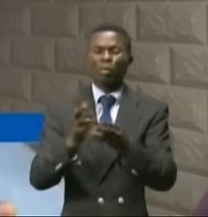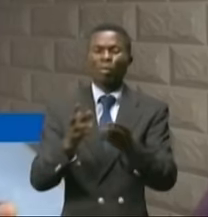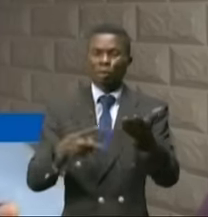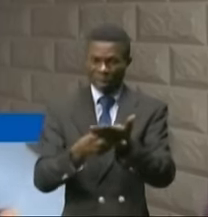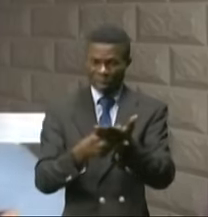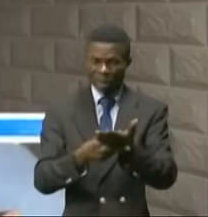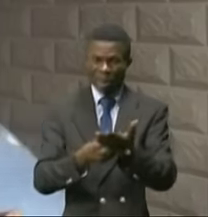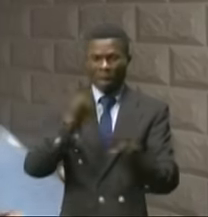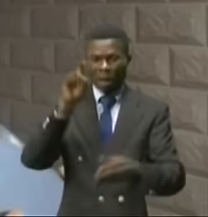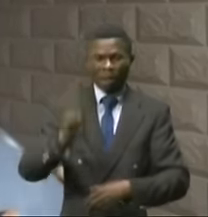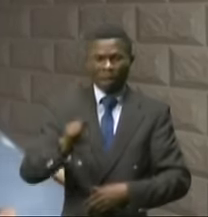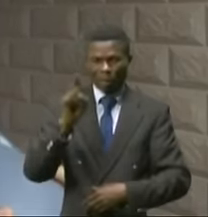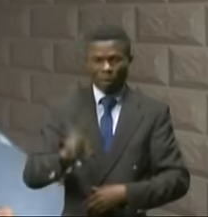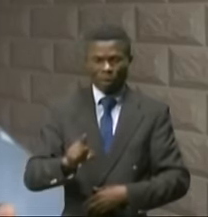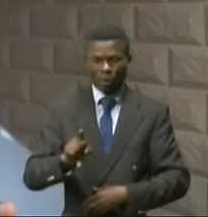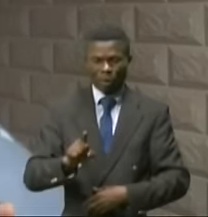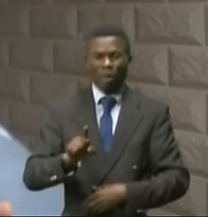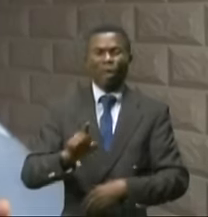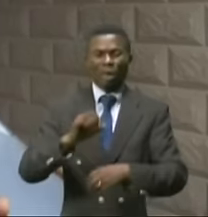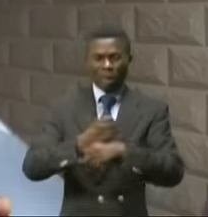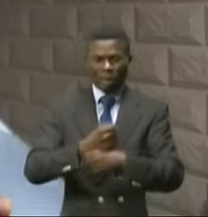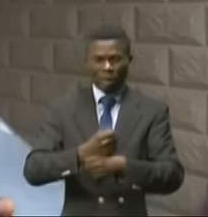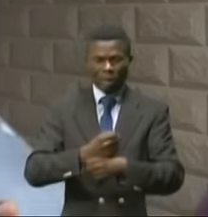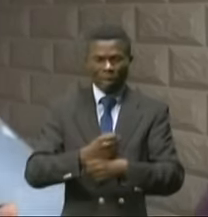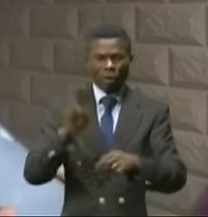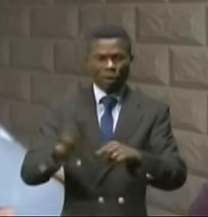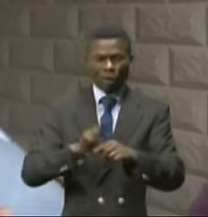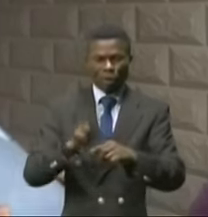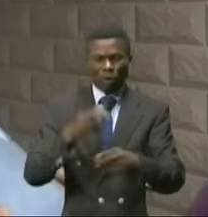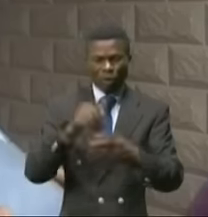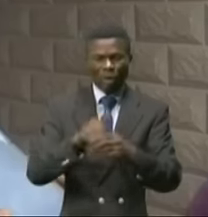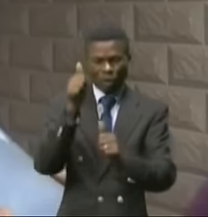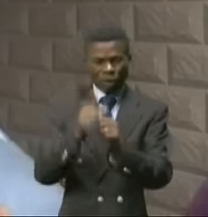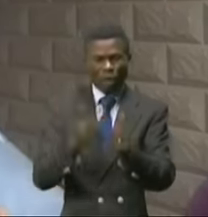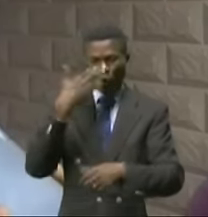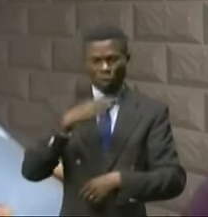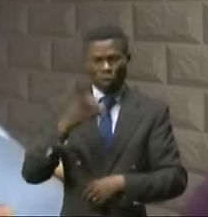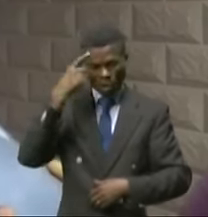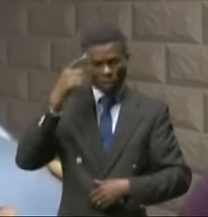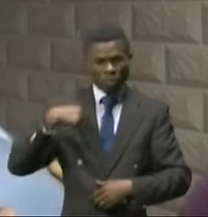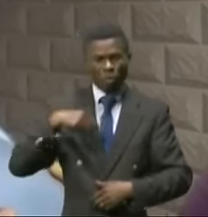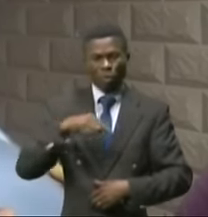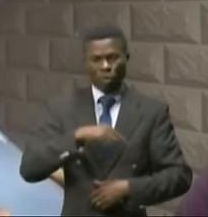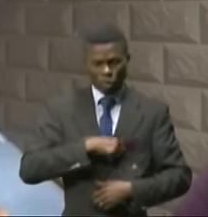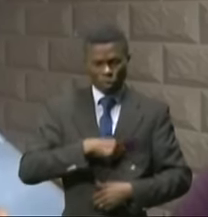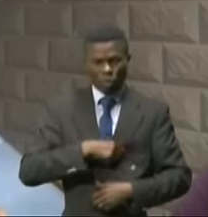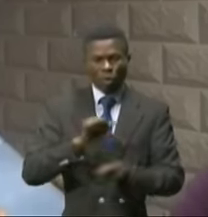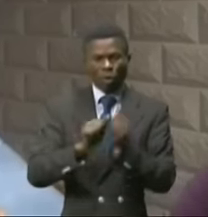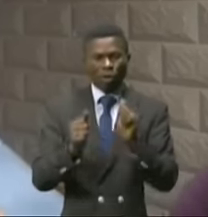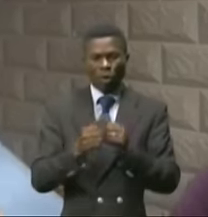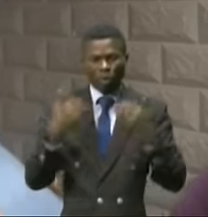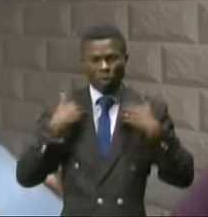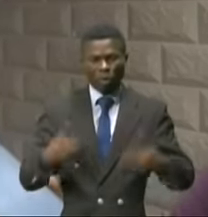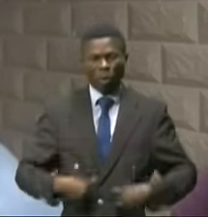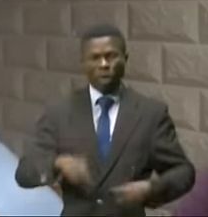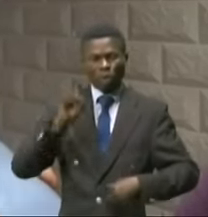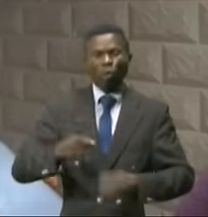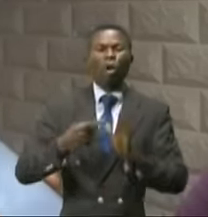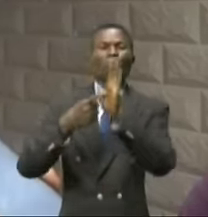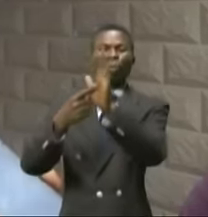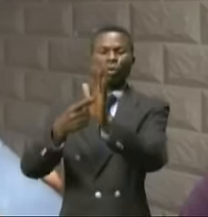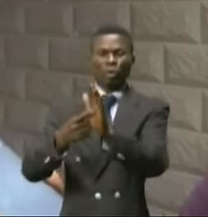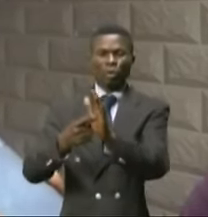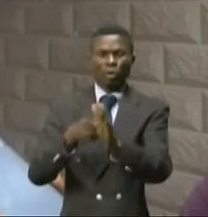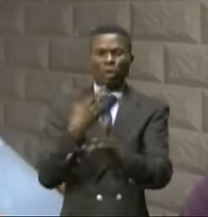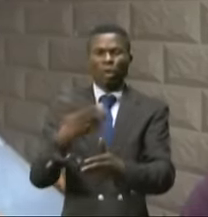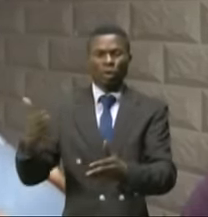aux besoins mis en exécution. Et pour nous aussi, le Fonds de promotion de la santé, nous devons présenter les